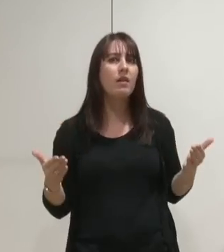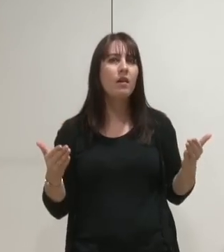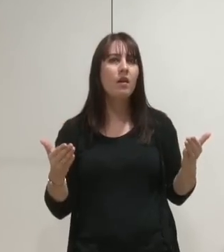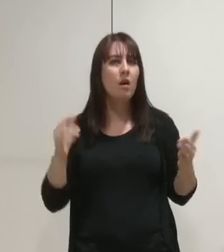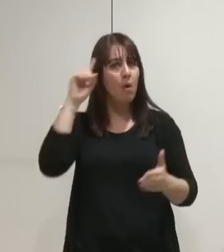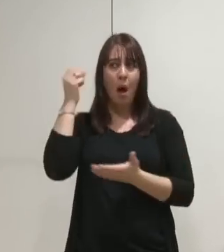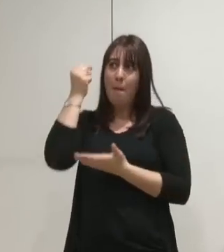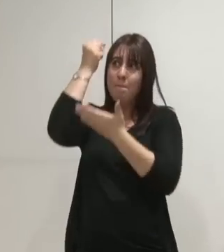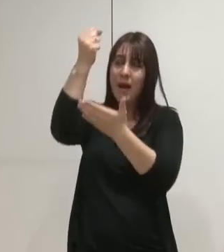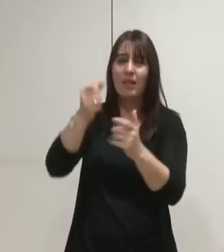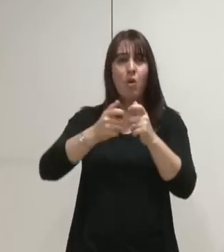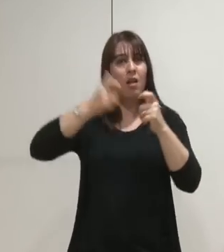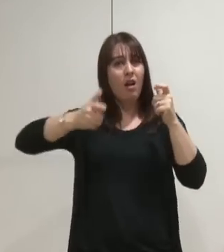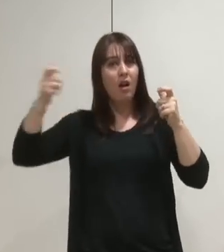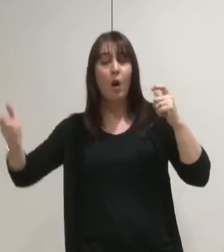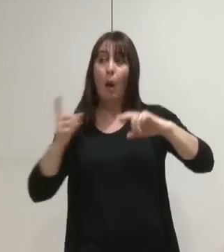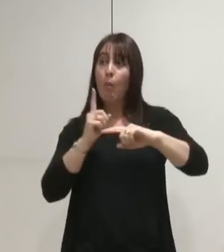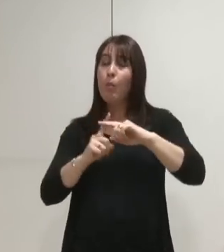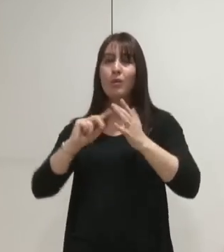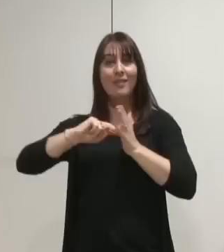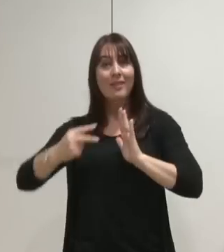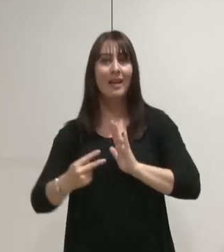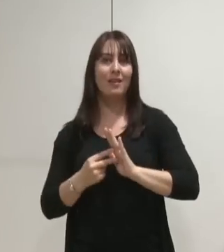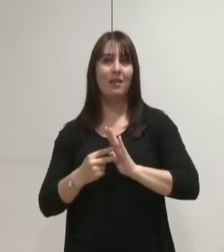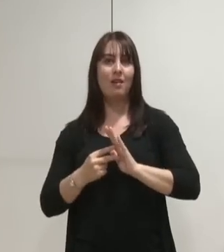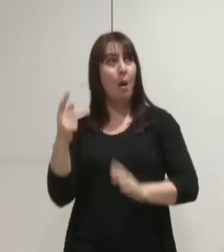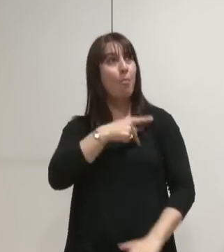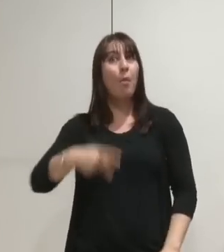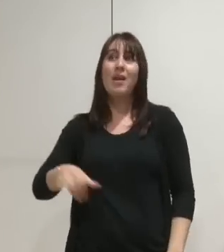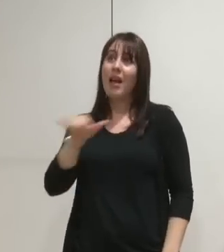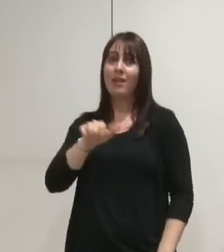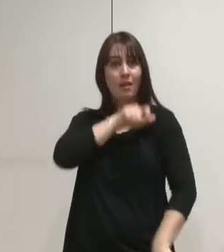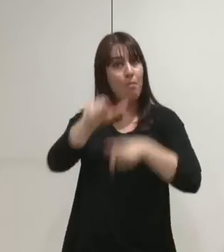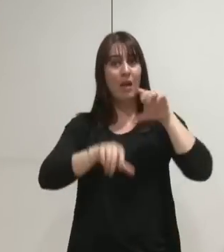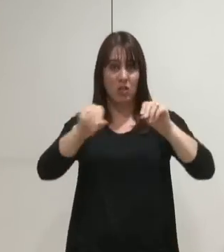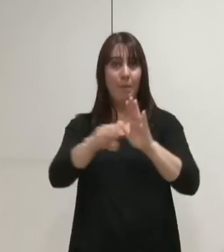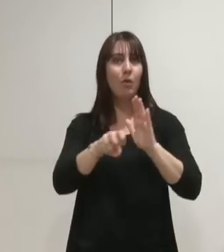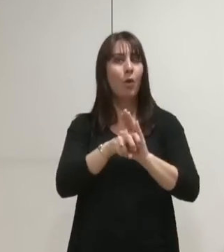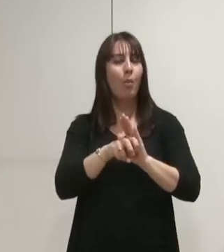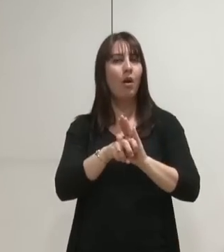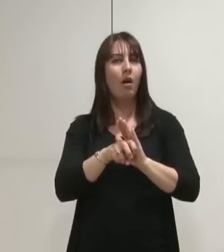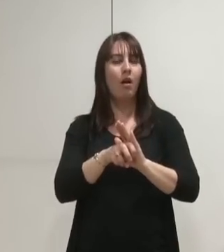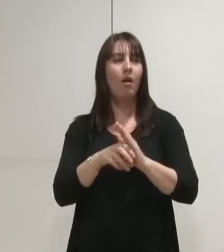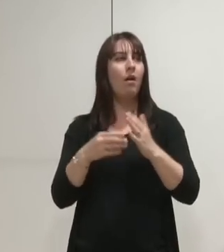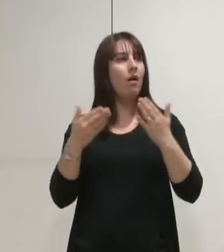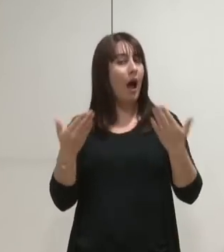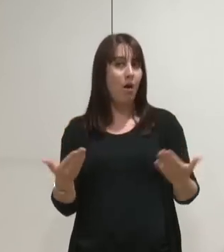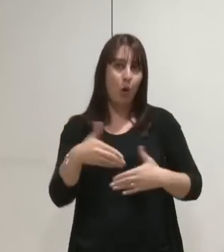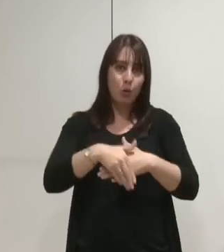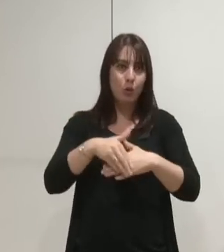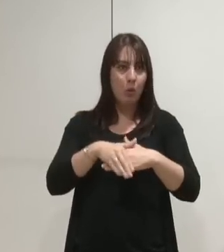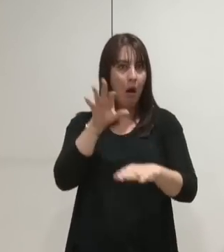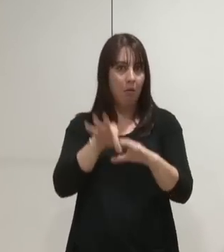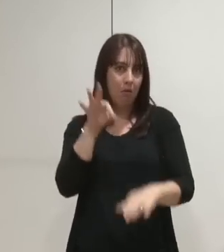industriel et technique qui appartient à tous les Grenoblois laisser la décision de ce soir en l'état revient donc bien à